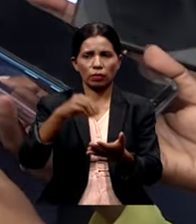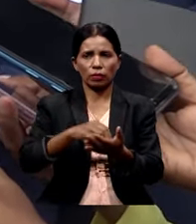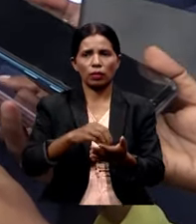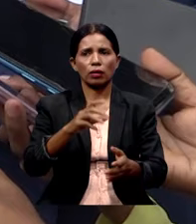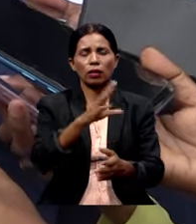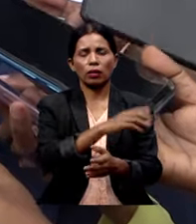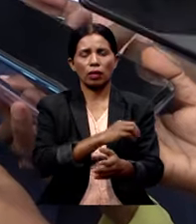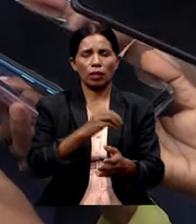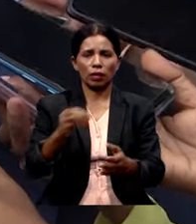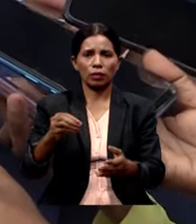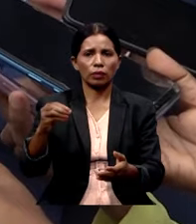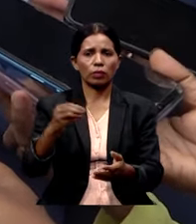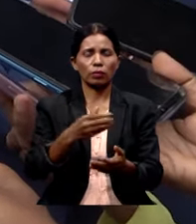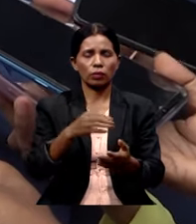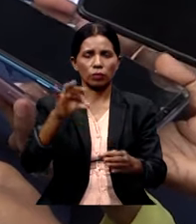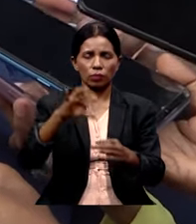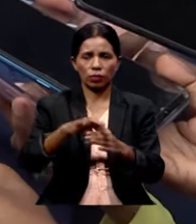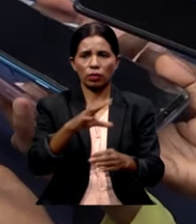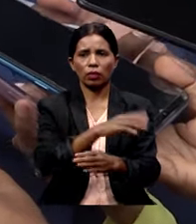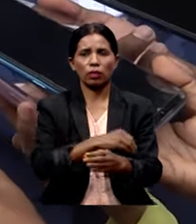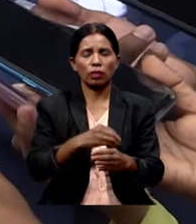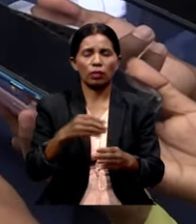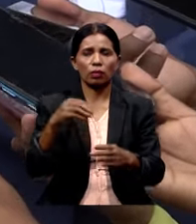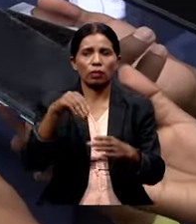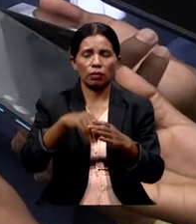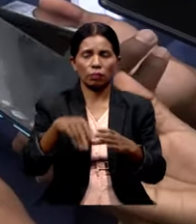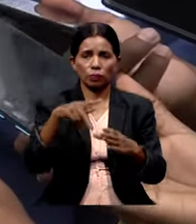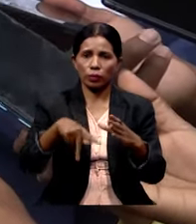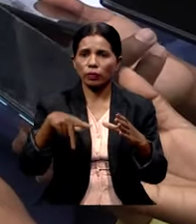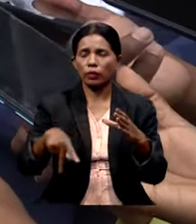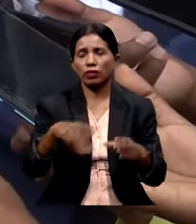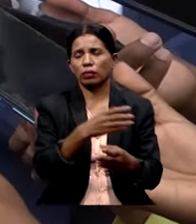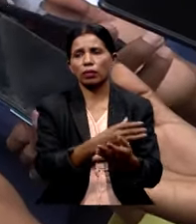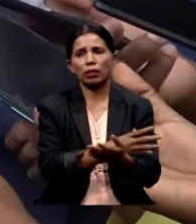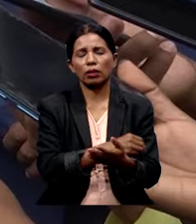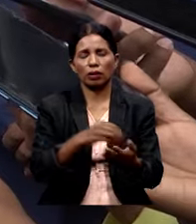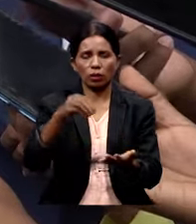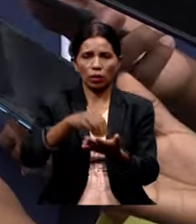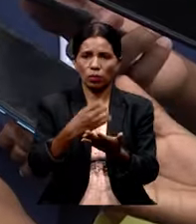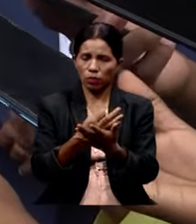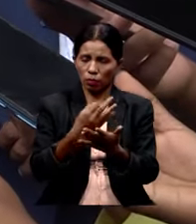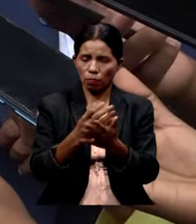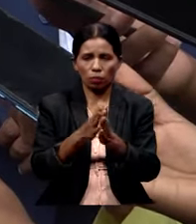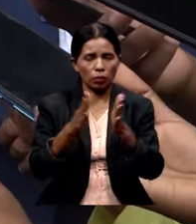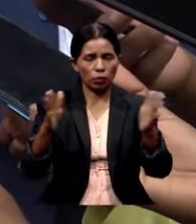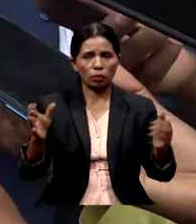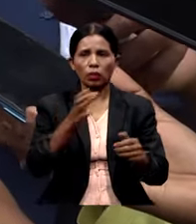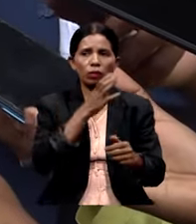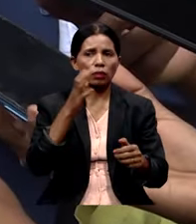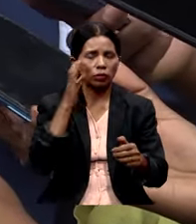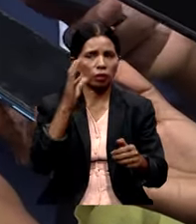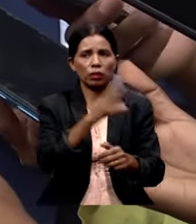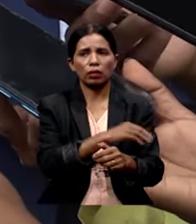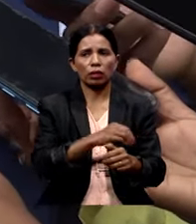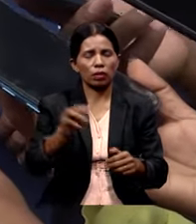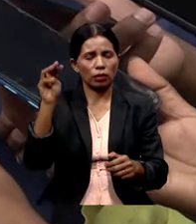produzione nazionale. Incentiva produzione nazionale, tenk tau osambot da agricoltura. E lo stava Ministerio Agricoltura